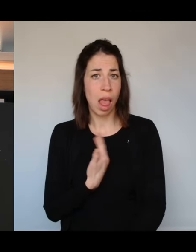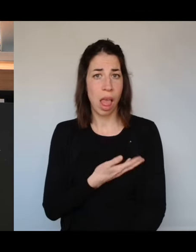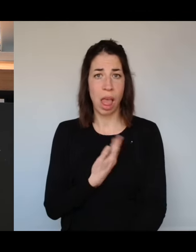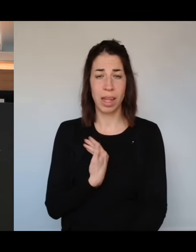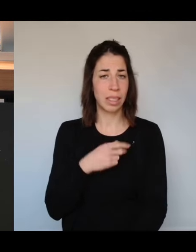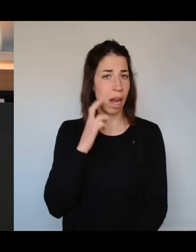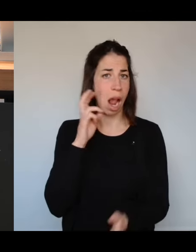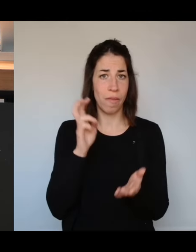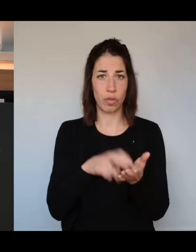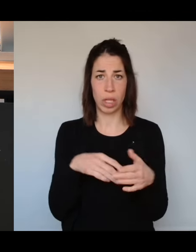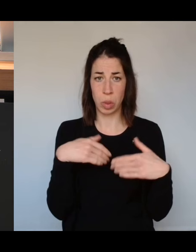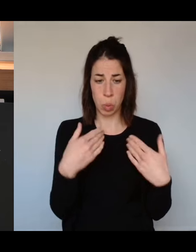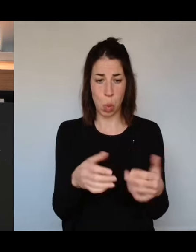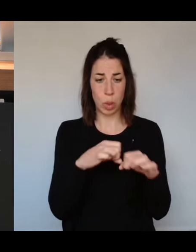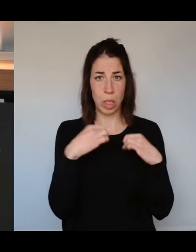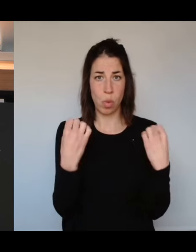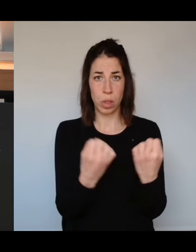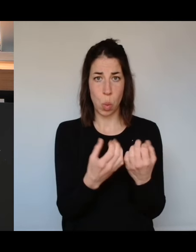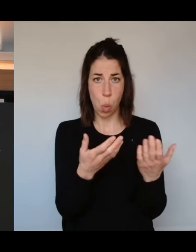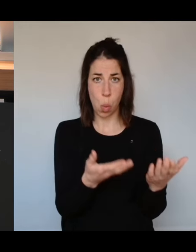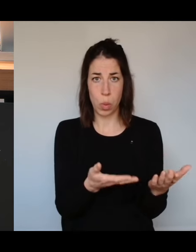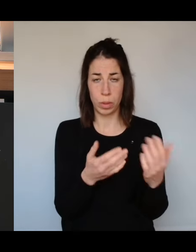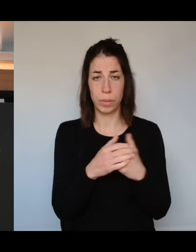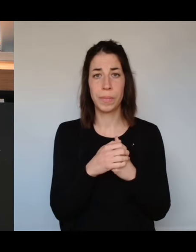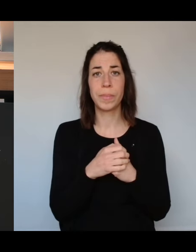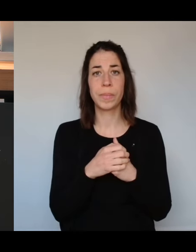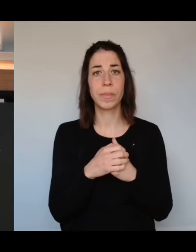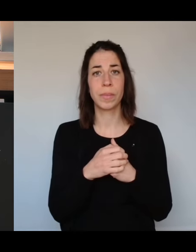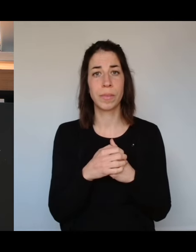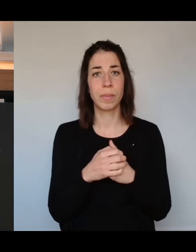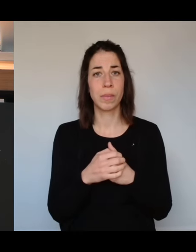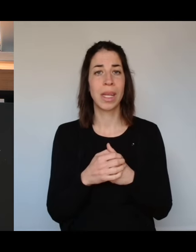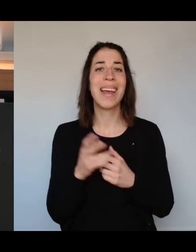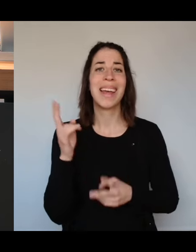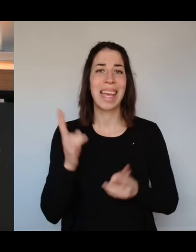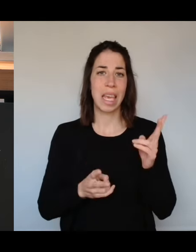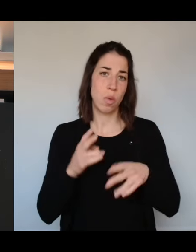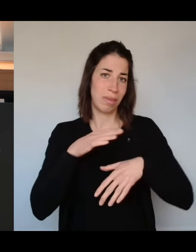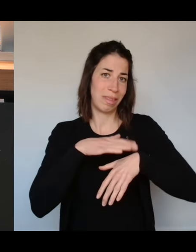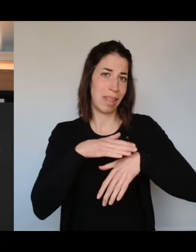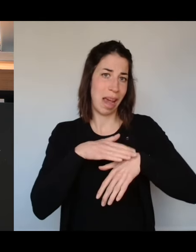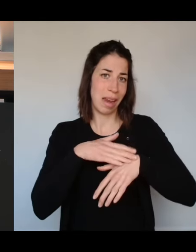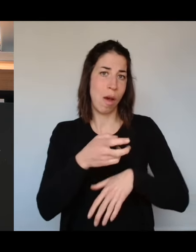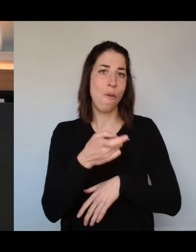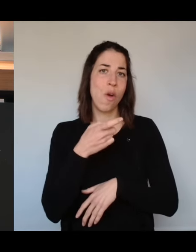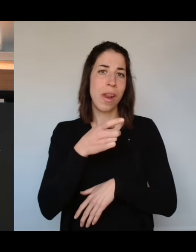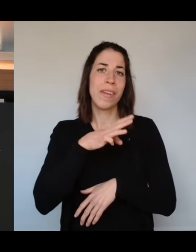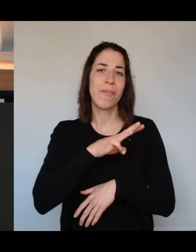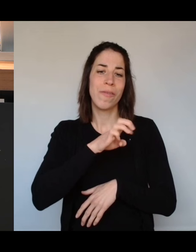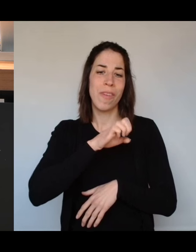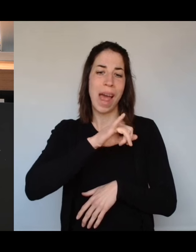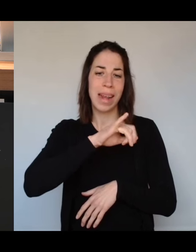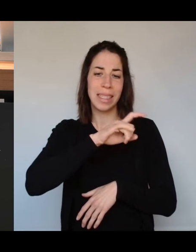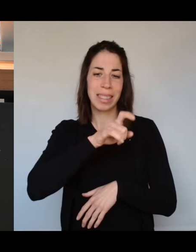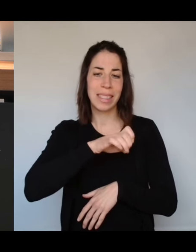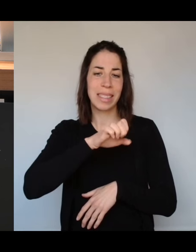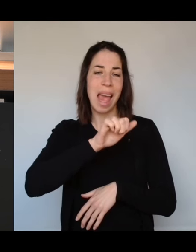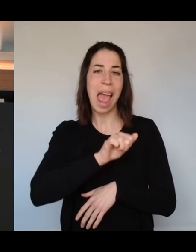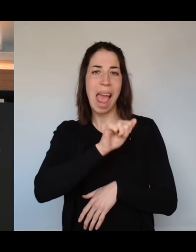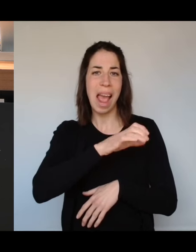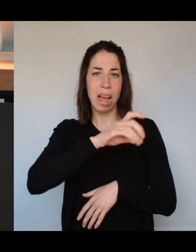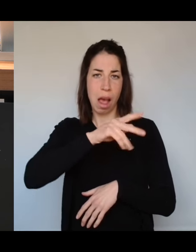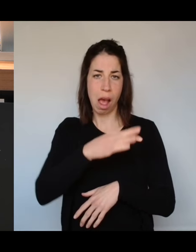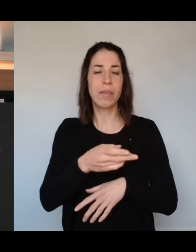die Regierungszeit des regierenden Bürgermeisters von Weizsäcker ist in vielerlei Hinsicht in guter Erinnerung geblieben. Er